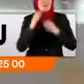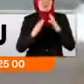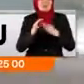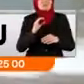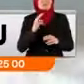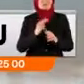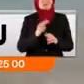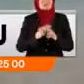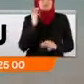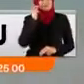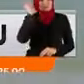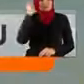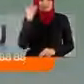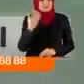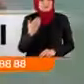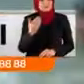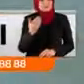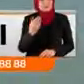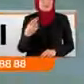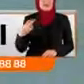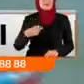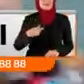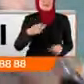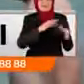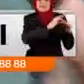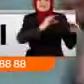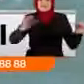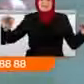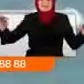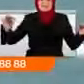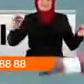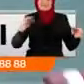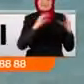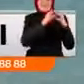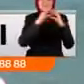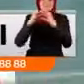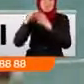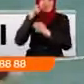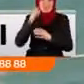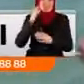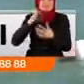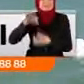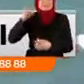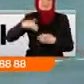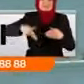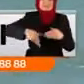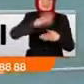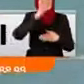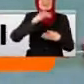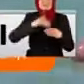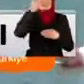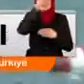ve işte çekilen emniyet şeritlerinin mantarları insanlar geçiyorlar ve onların ötesinde yüzüyorlar